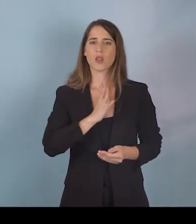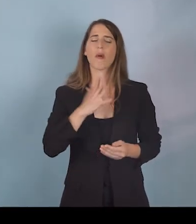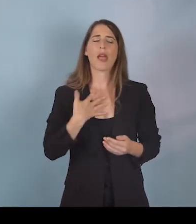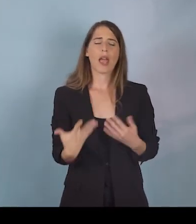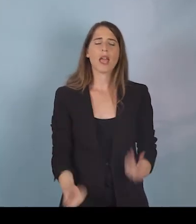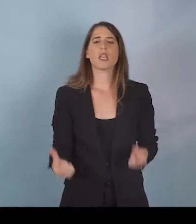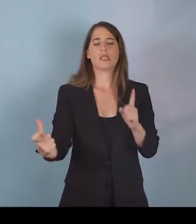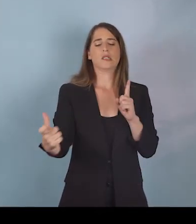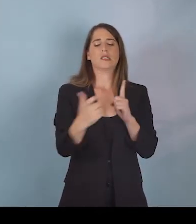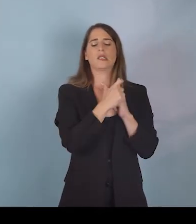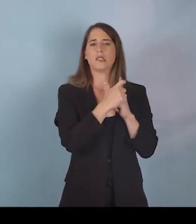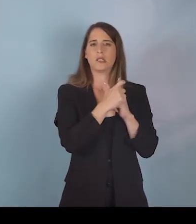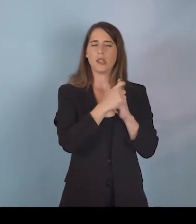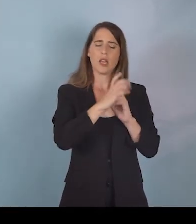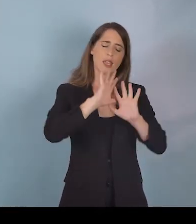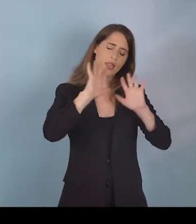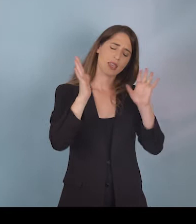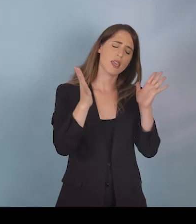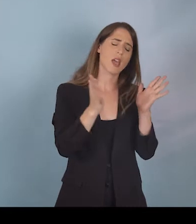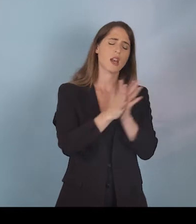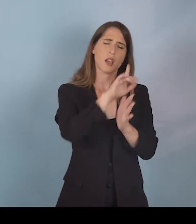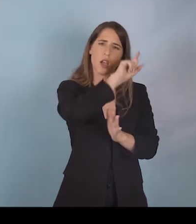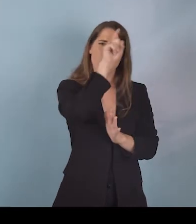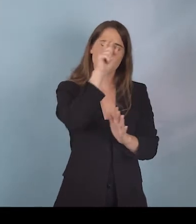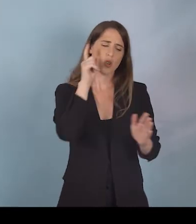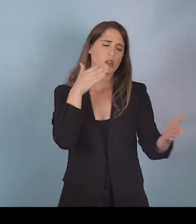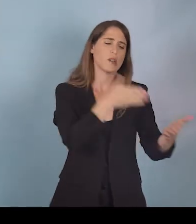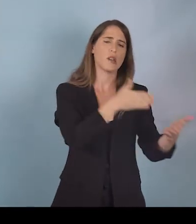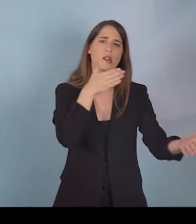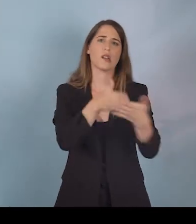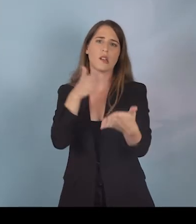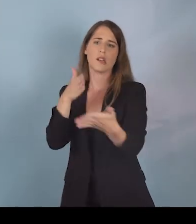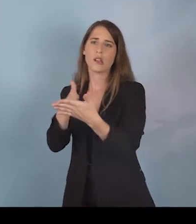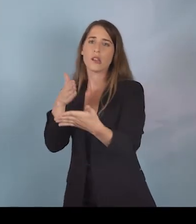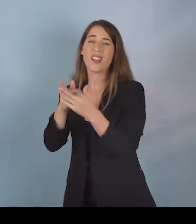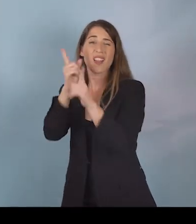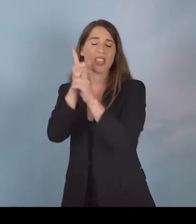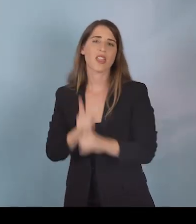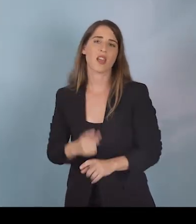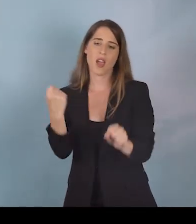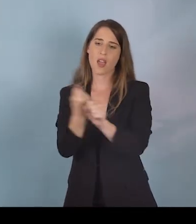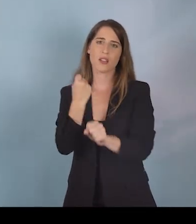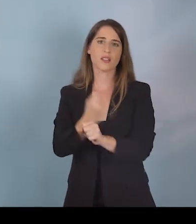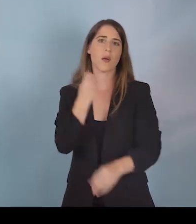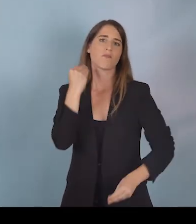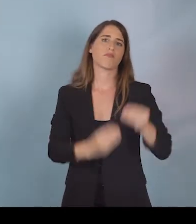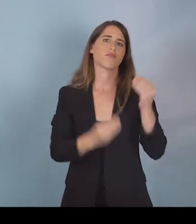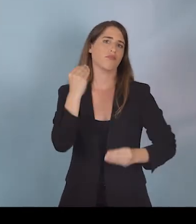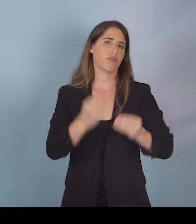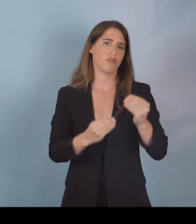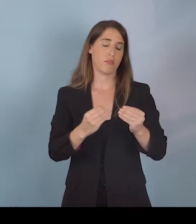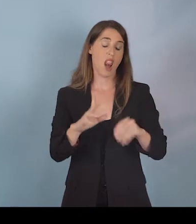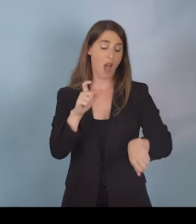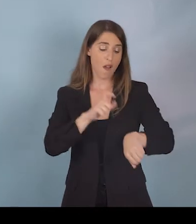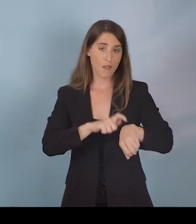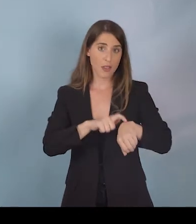όλο το φάσμα της ζωής μας και ιδιαίτερα στον χώρο της εργασίας. Οπότε το lockdown, με την